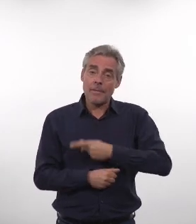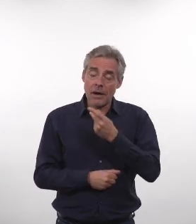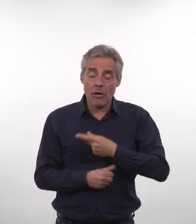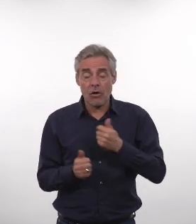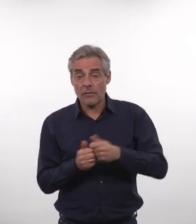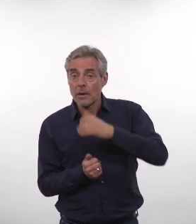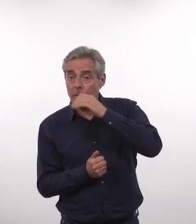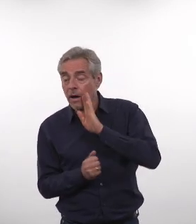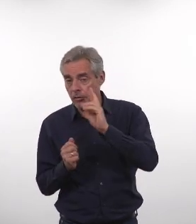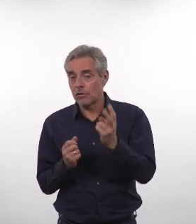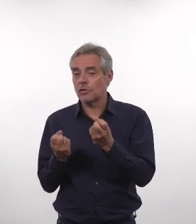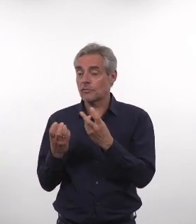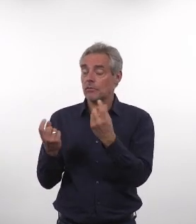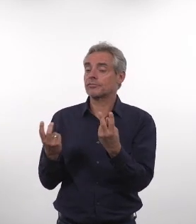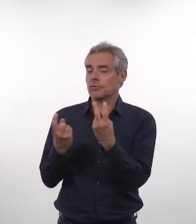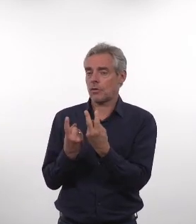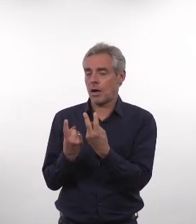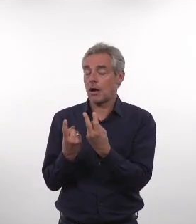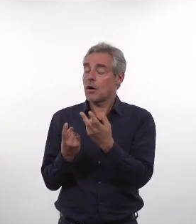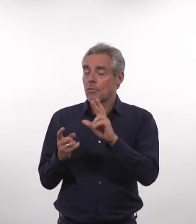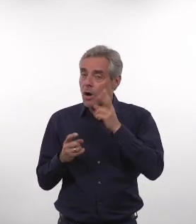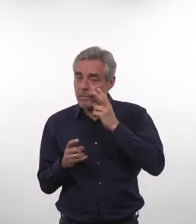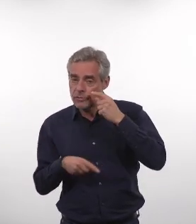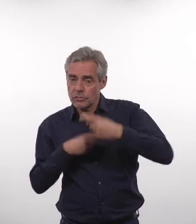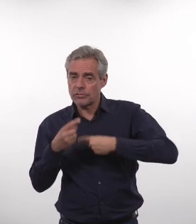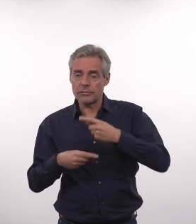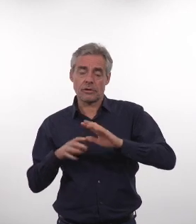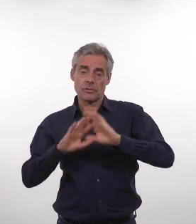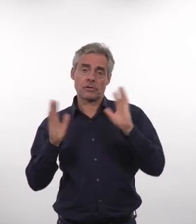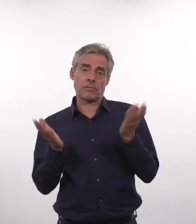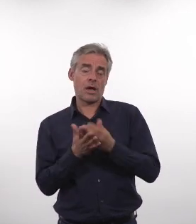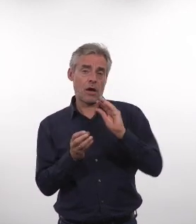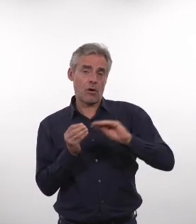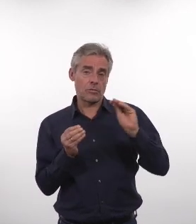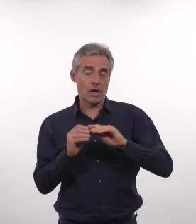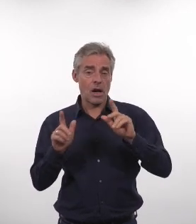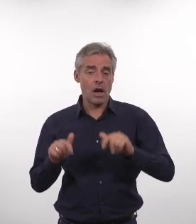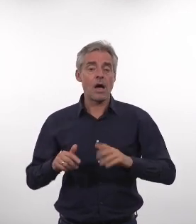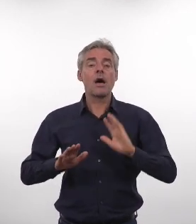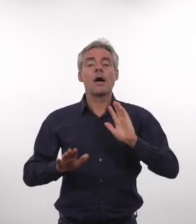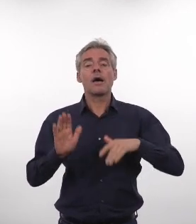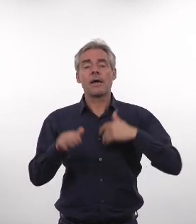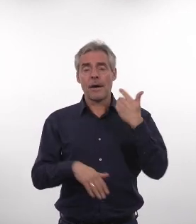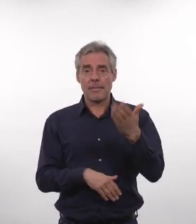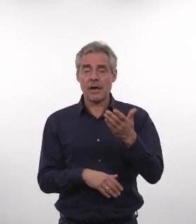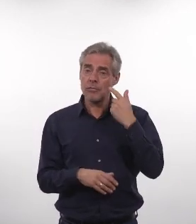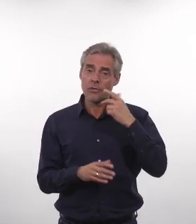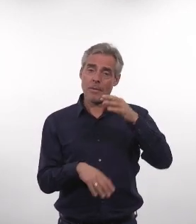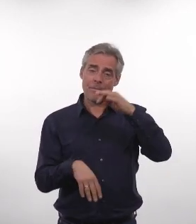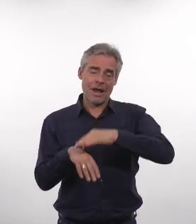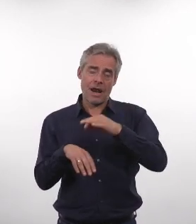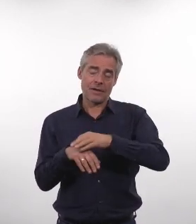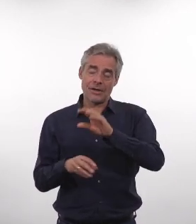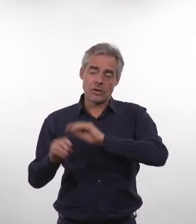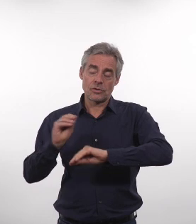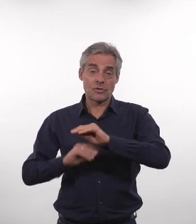que le patient, pour qu'il s'habitue à ces objets. Et puis, pour des patients pour lesquels le soin n'a